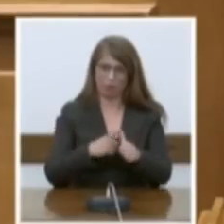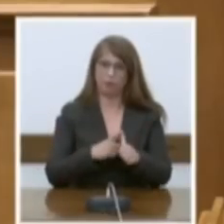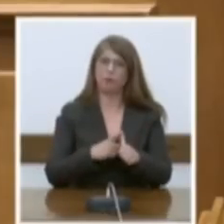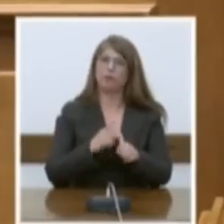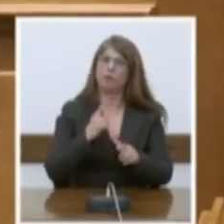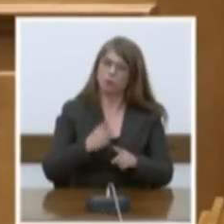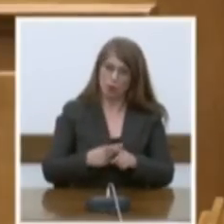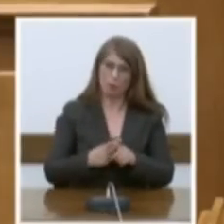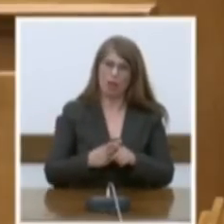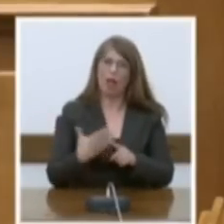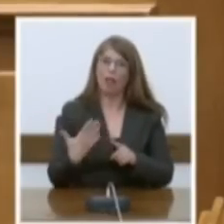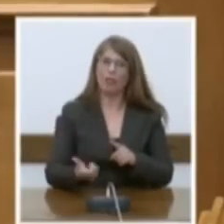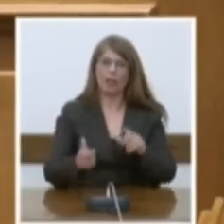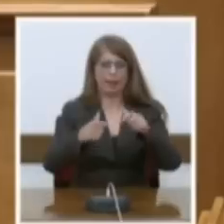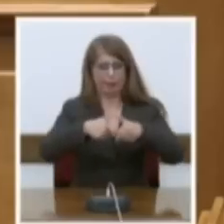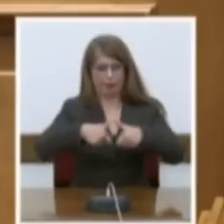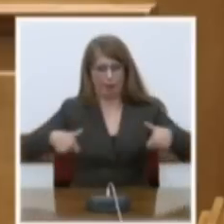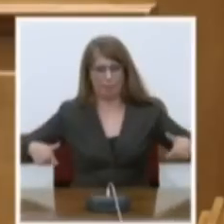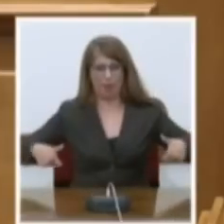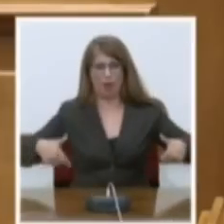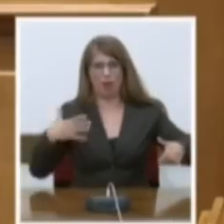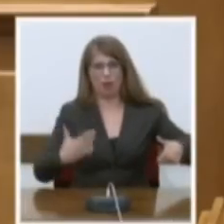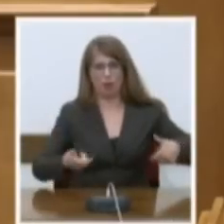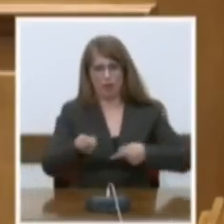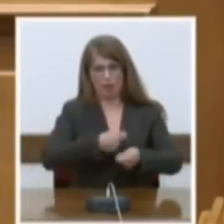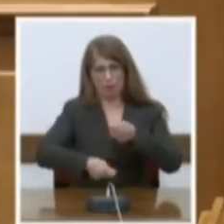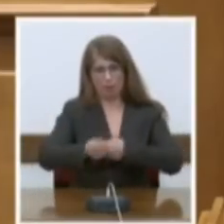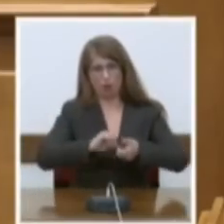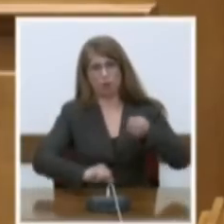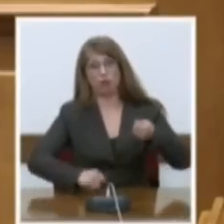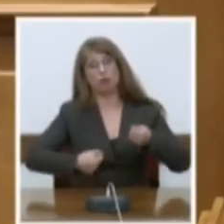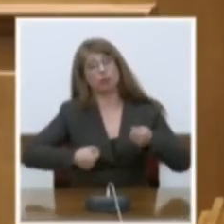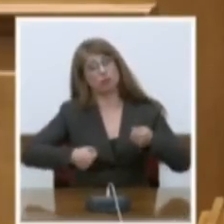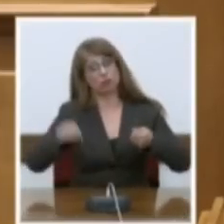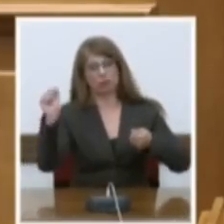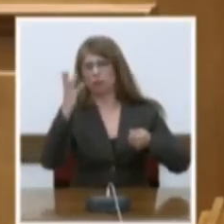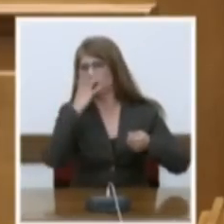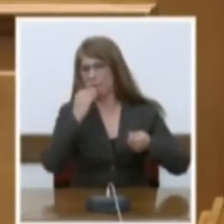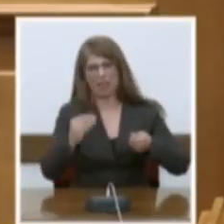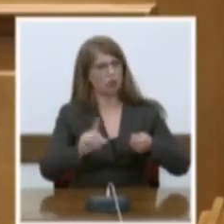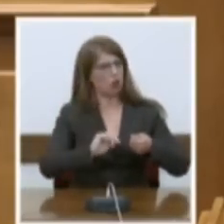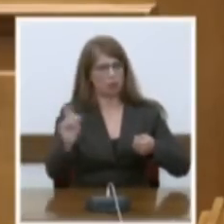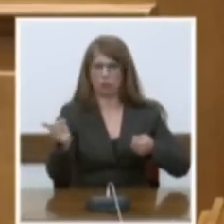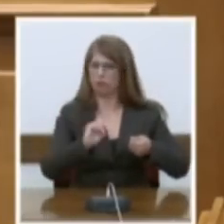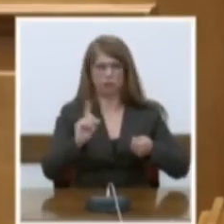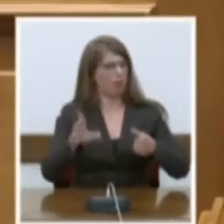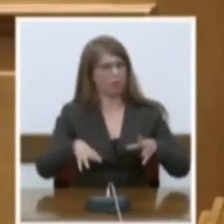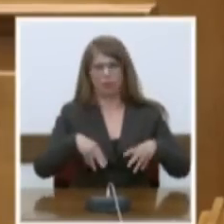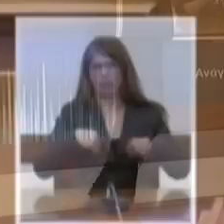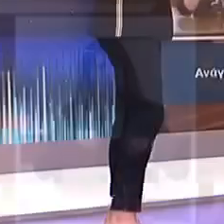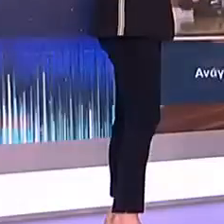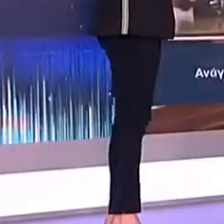θα βάλουν μία ταμπέλα και θα κάνουν εμπόριο πτυχίων, όχι, το ΠΑΣΟΚ δεν πρόκειται να δεχτεί